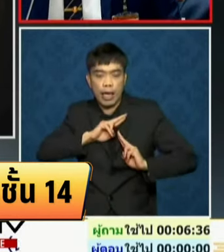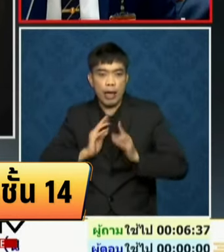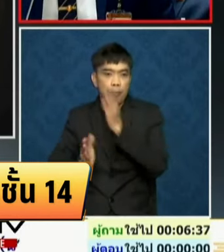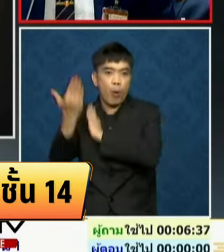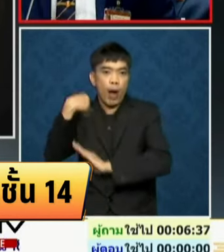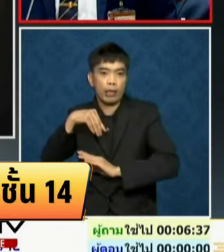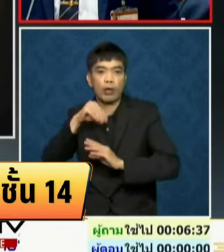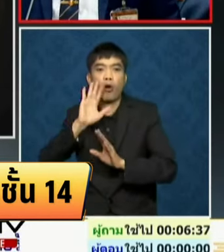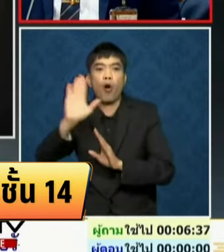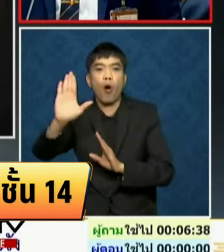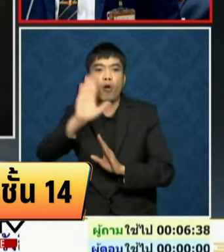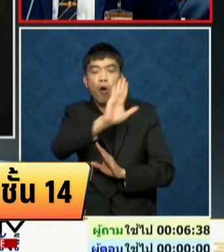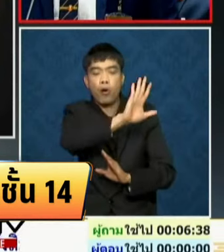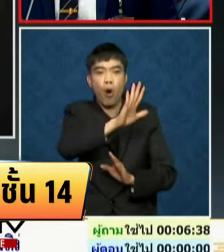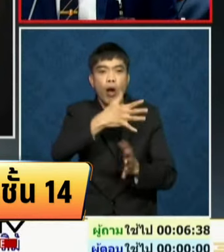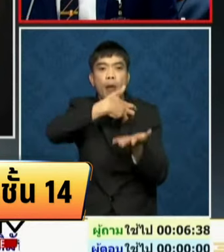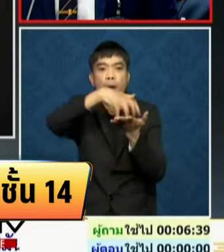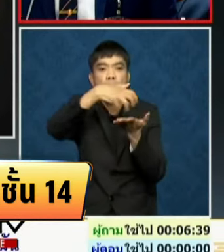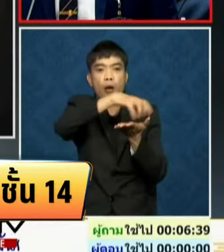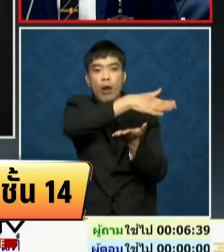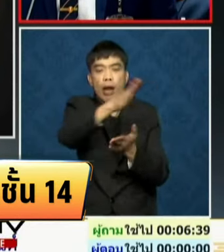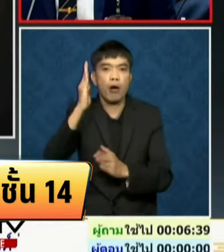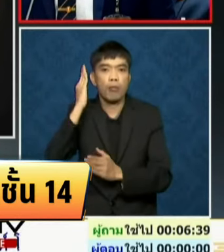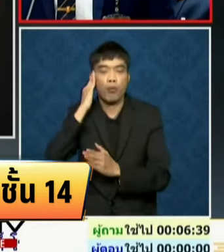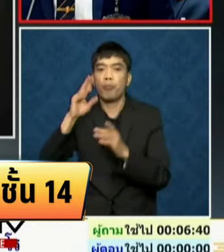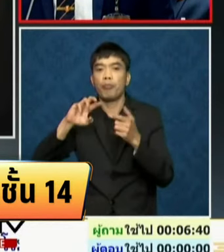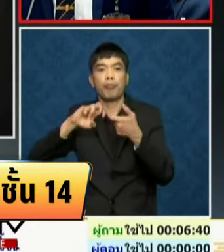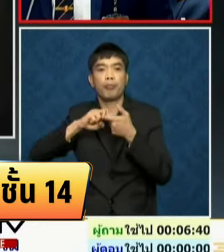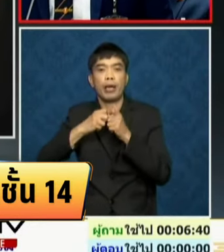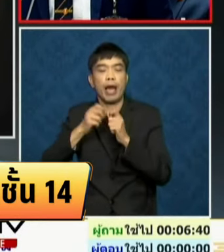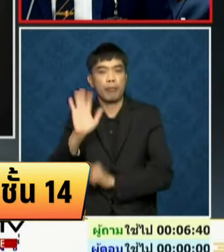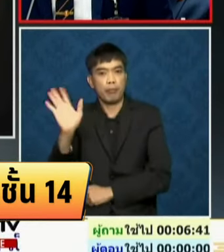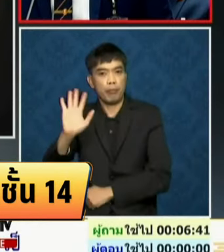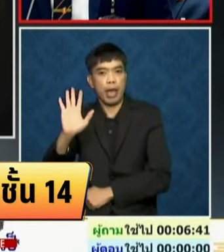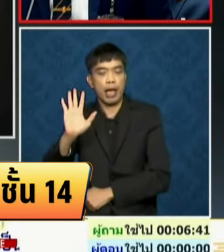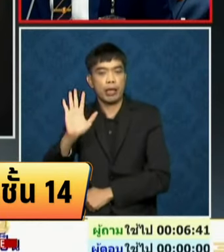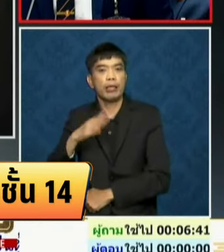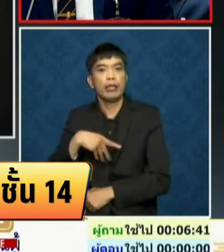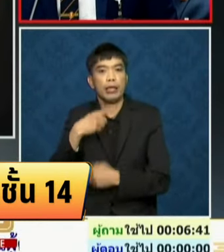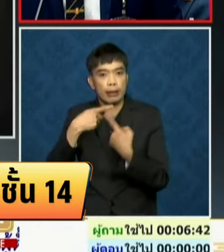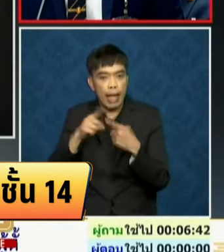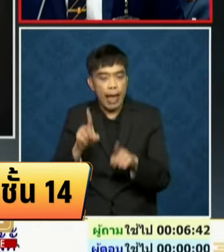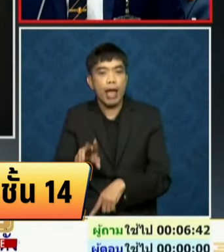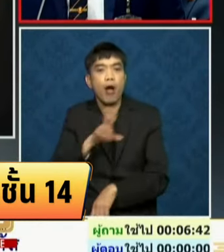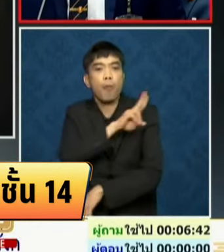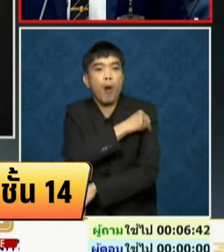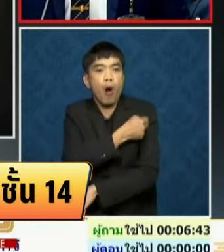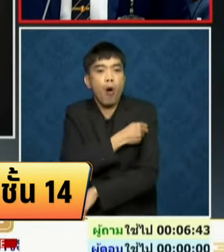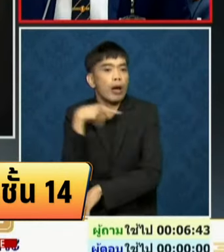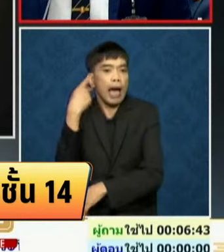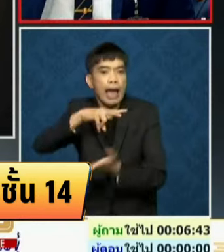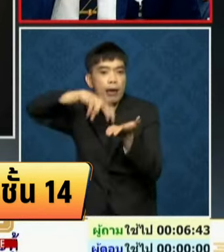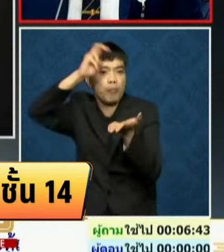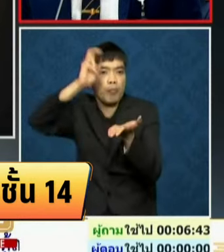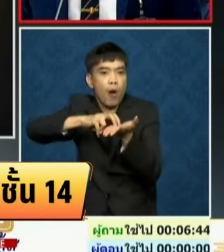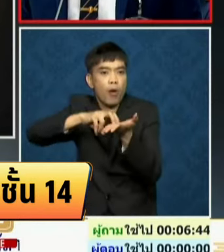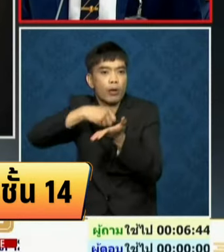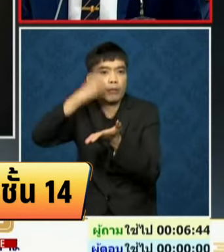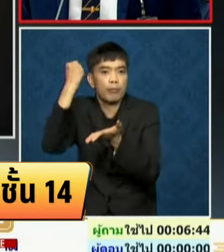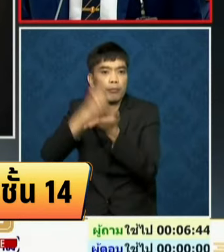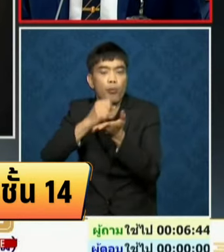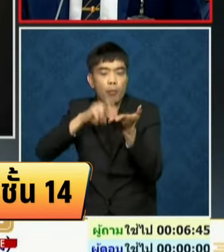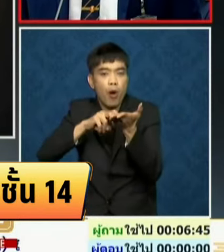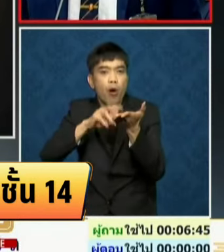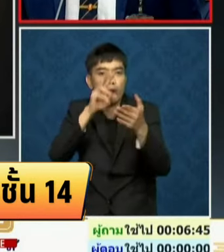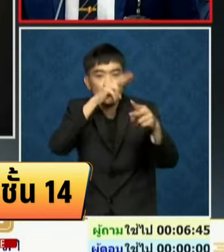ได้มีการประเมินแล้วก็ทดสอบยังไงหากการประเมินทุจริตรัฐมนตรีว่าการกระทรวงยุติธรรมจะรับผิดชอบหรือเปล่านี่